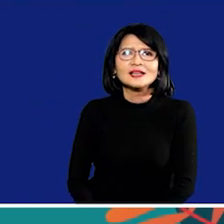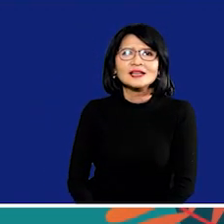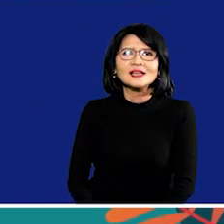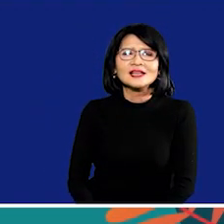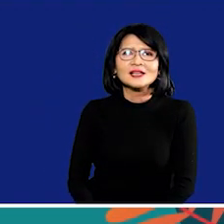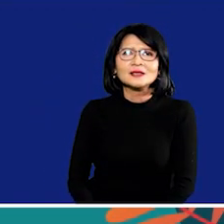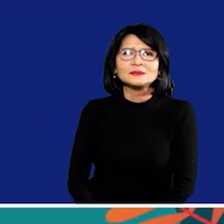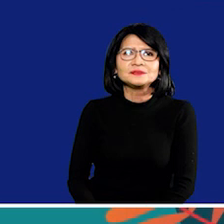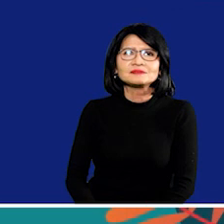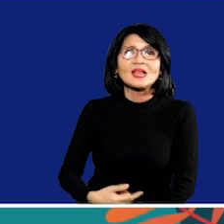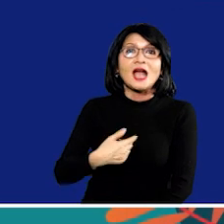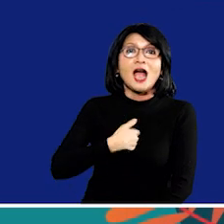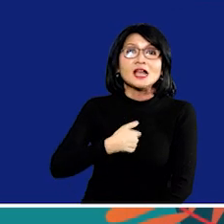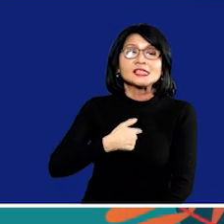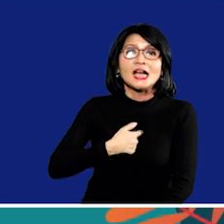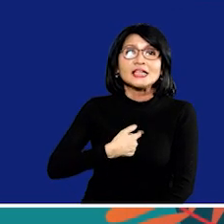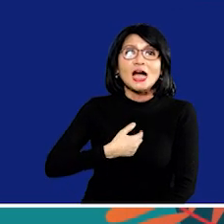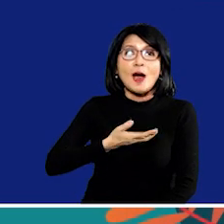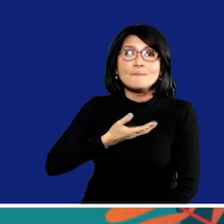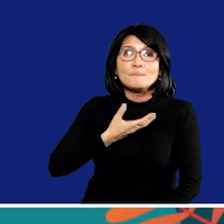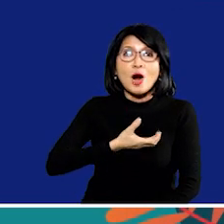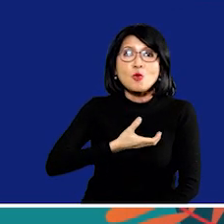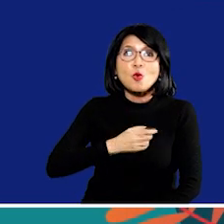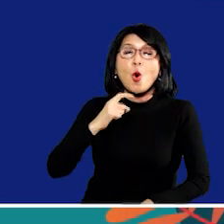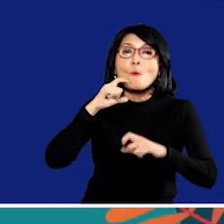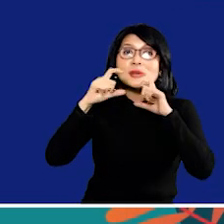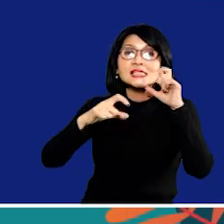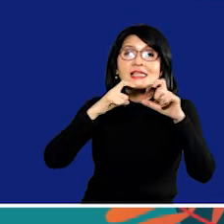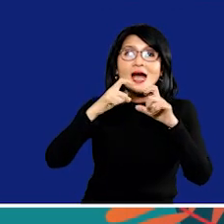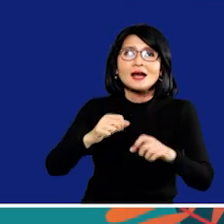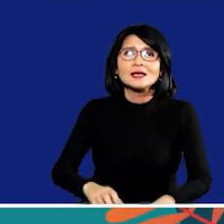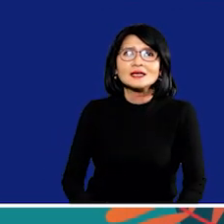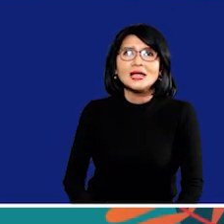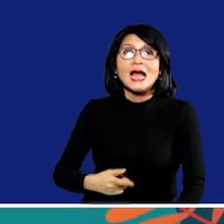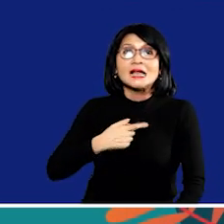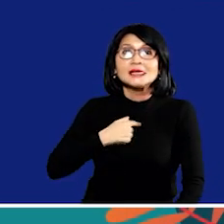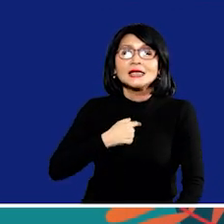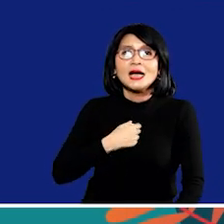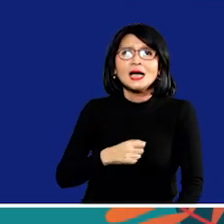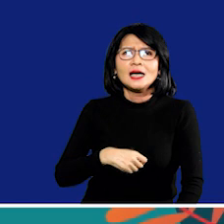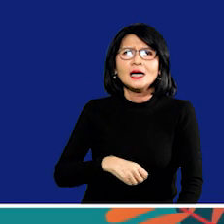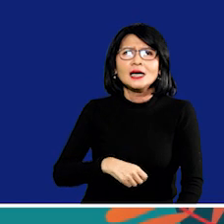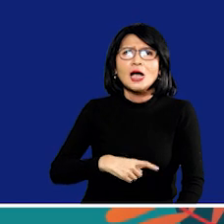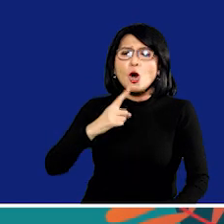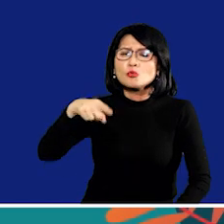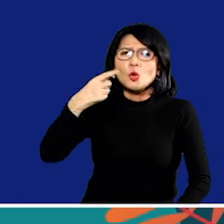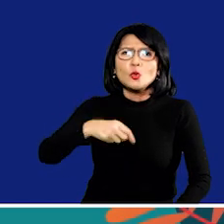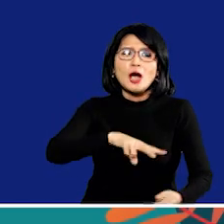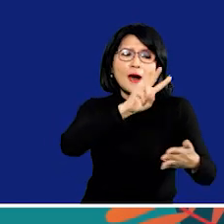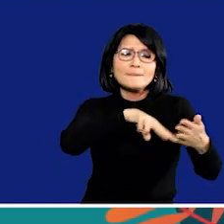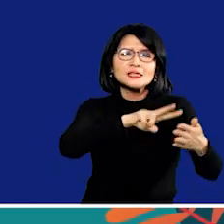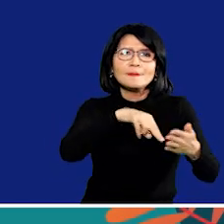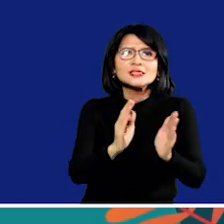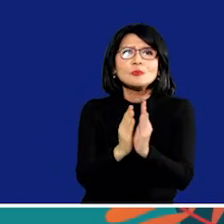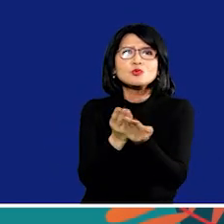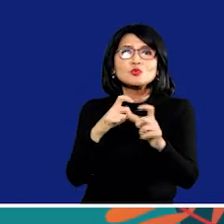Kayak gini, Pak. Saya ingin bercerita. Saya sering membaca buku-buku cerita